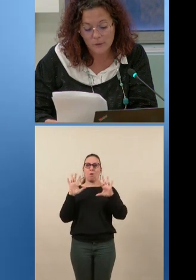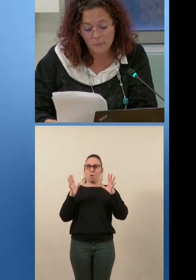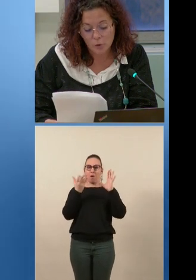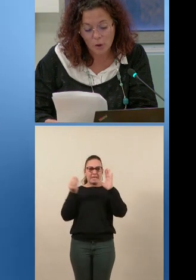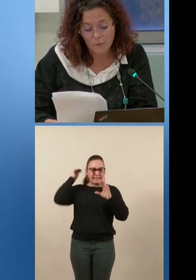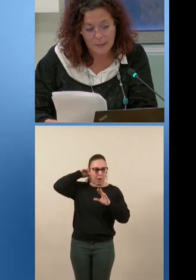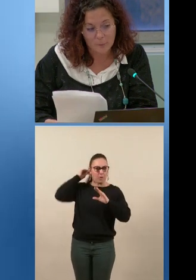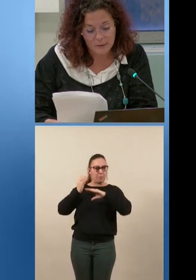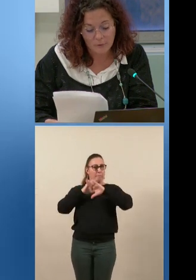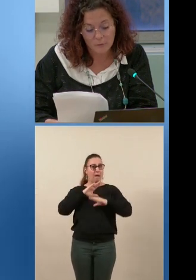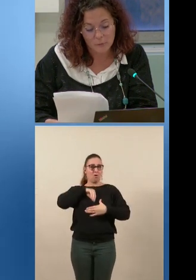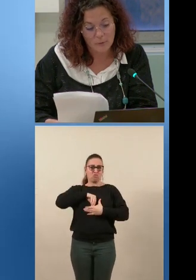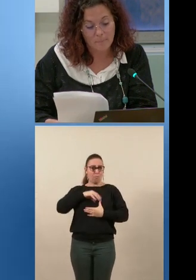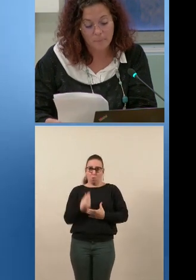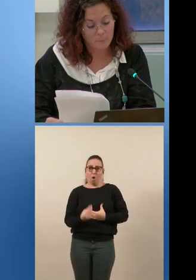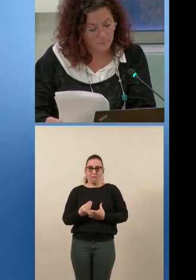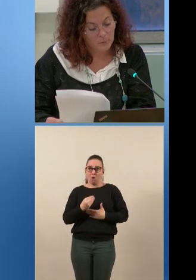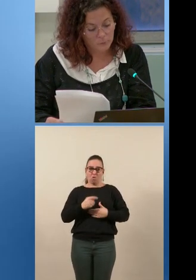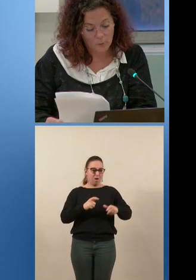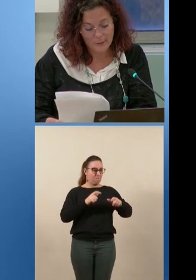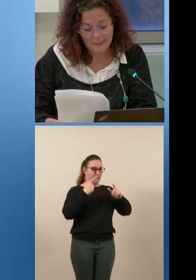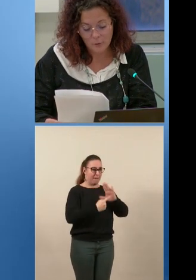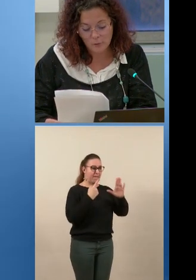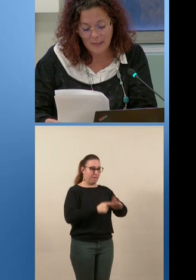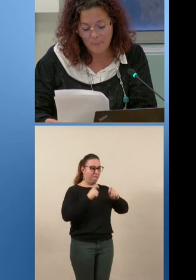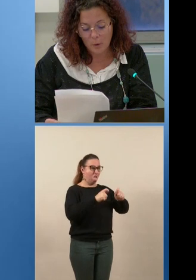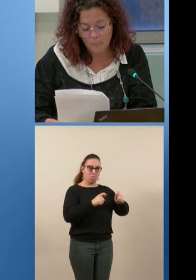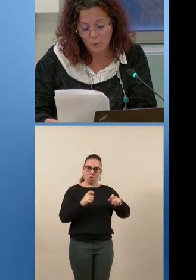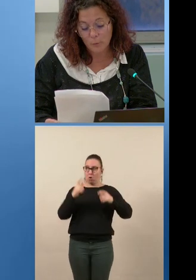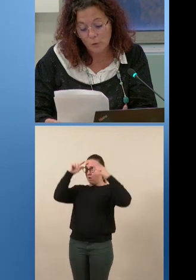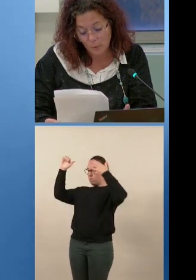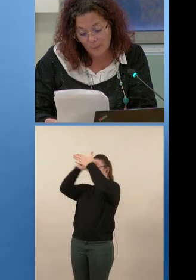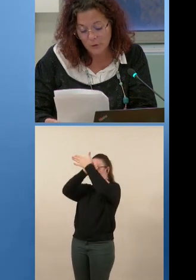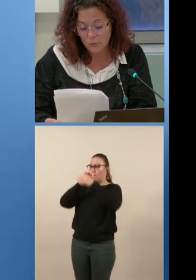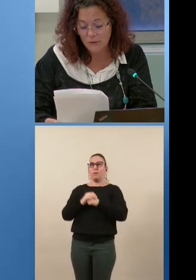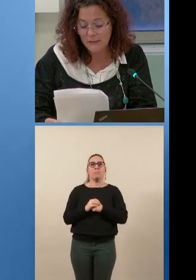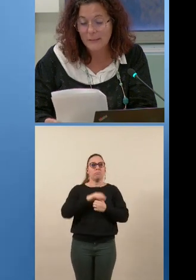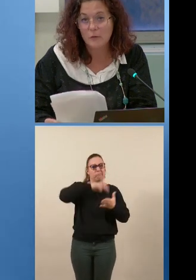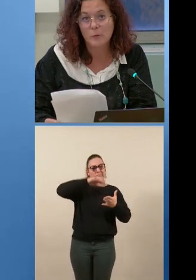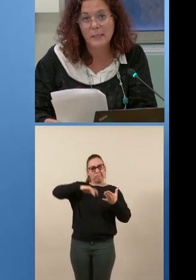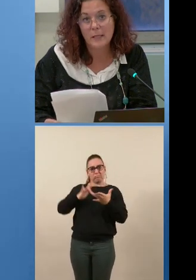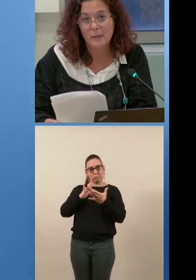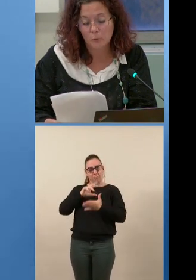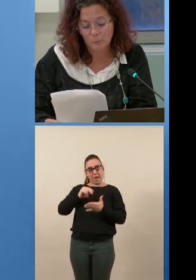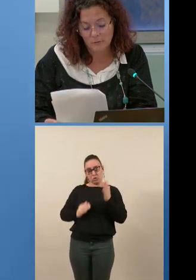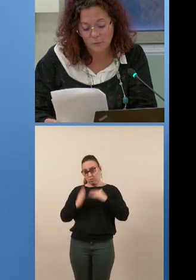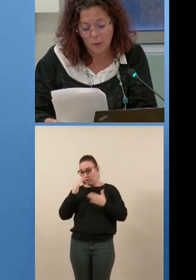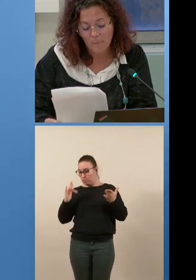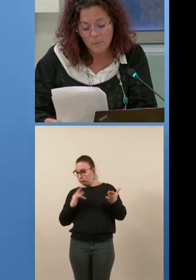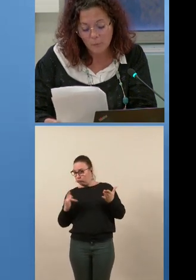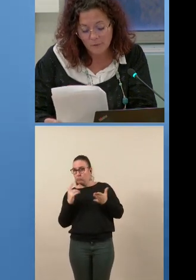stéréotypes de genre dès la petite enfance dans le cadre de notre rapport de plus de 30 pages sur nos initiatives pour l'égalité en